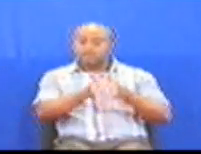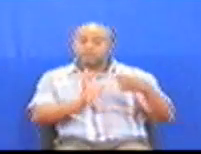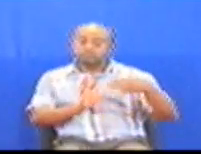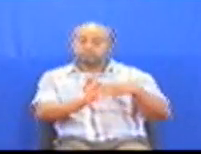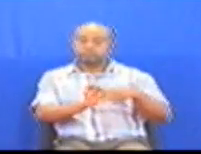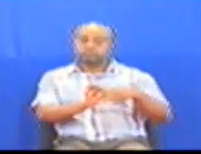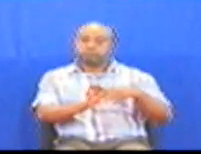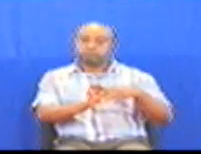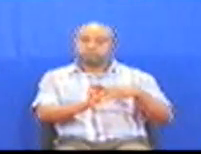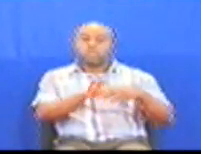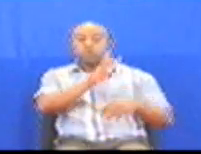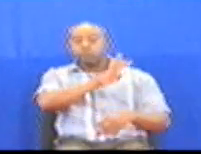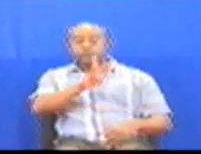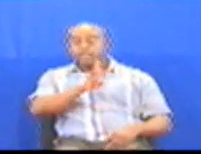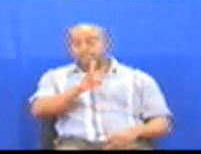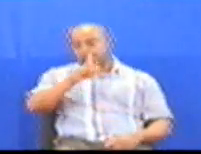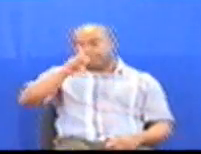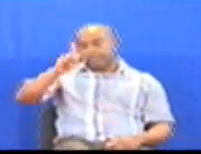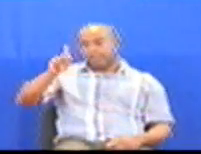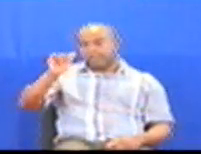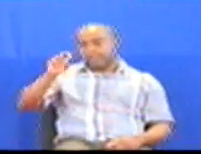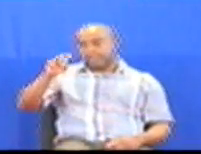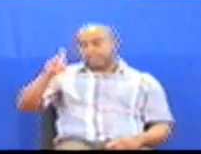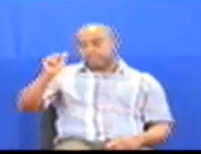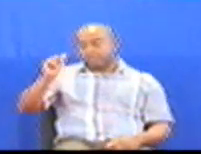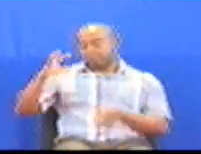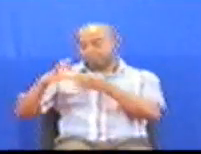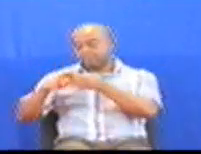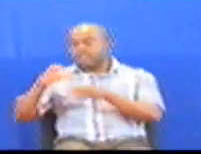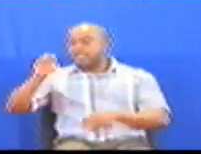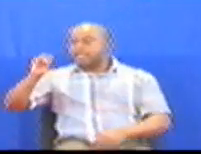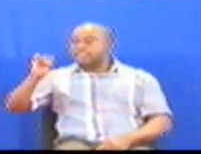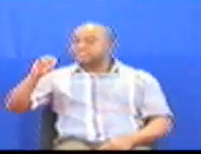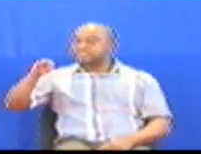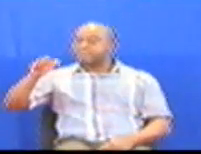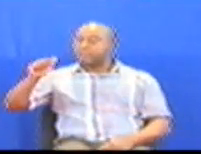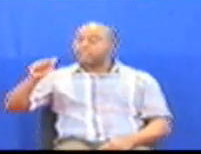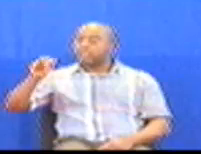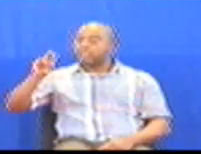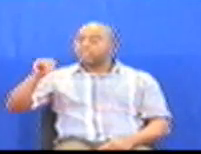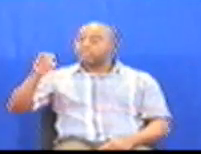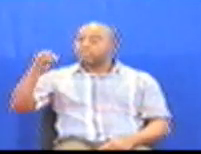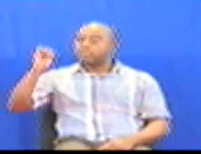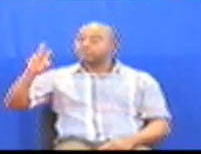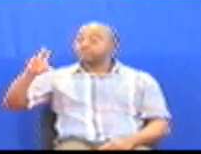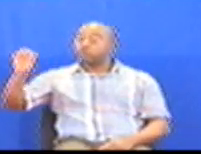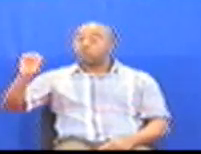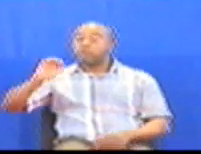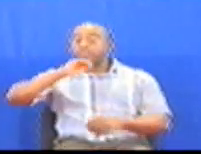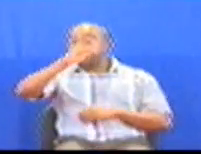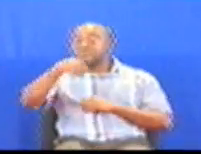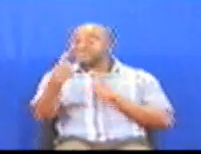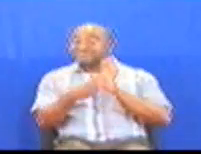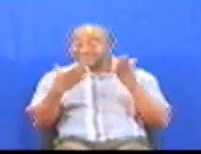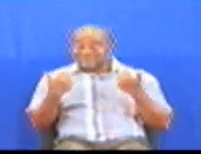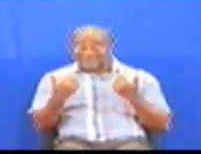ya Kilindi na Simanjiro kwenye kata Saunyi. Pia ni miezi 6 haipitiki. Barabara hii Mheshimiwa Naibu Spika ni barabara muhimu sana, kwa